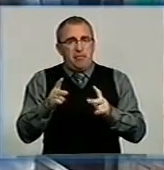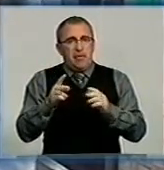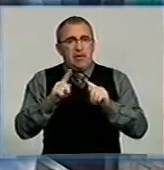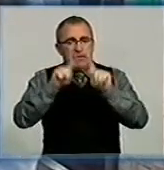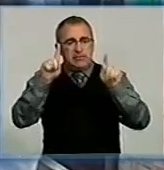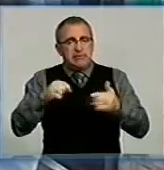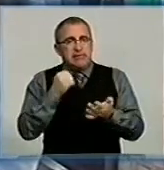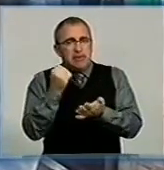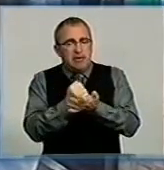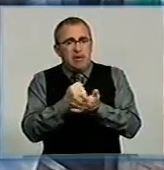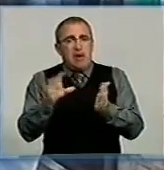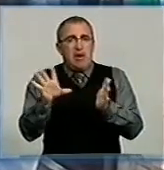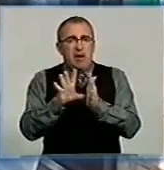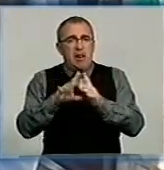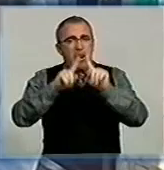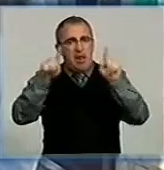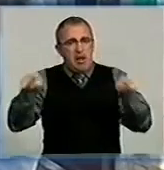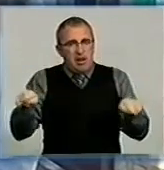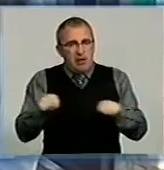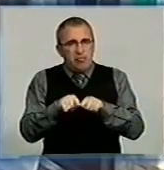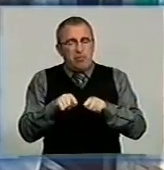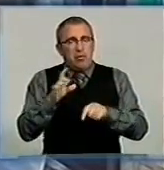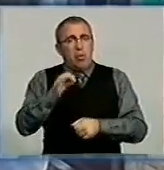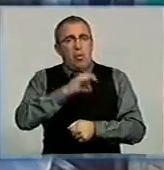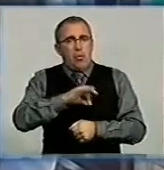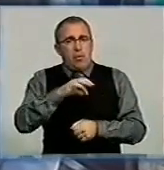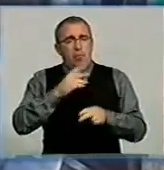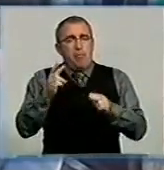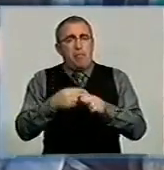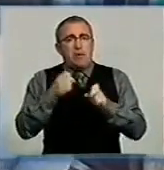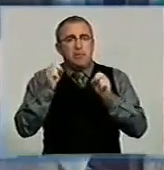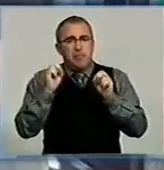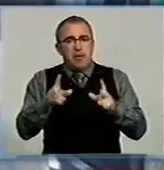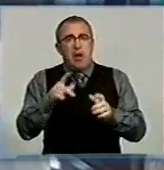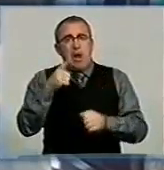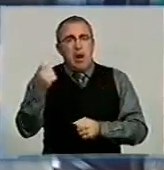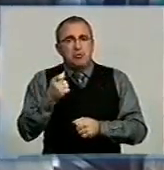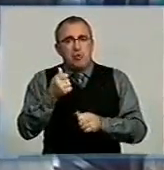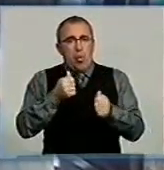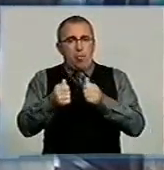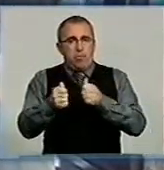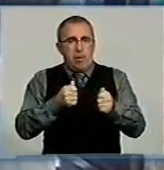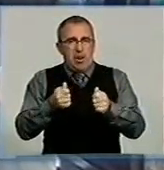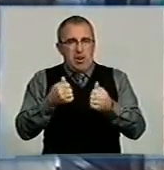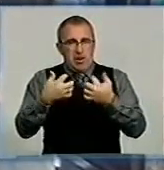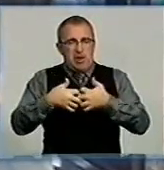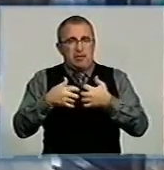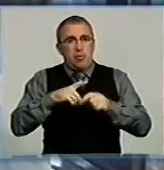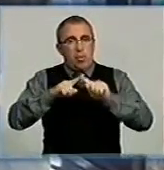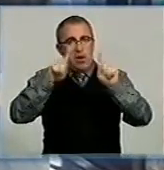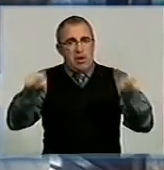сертифіковані електрообігрівальні прилади і користуватися безпечно газовим обладнанням. Хочемо дати таку листівку. По